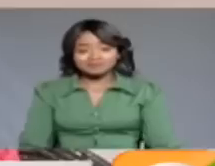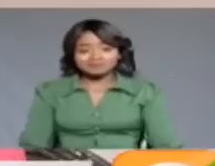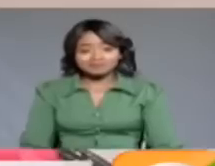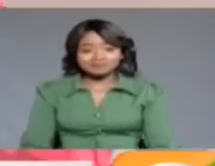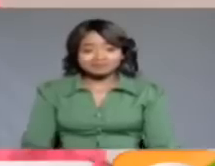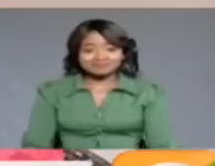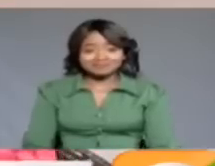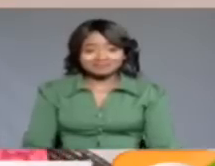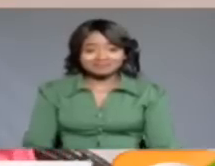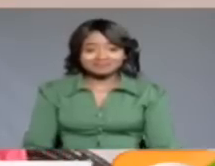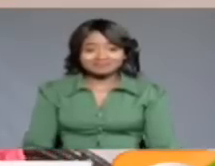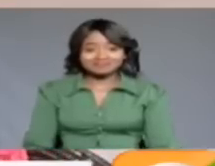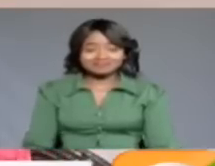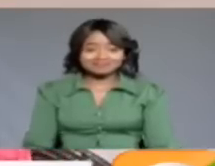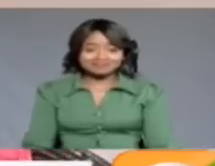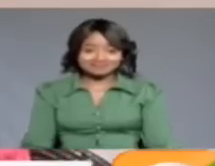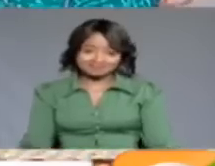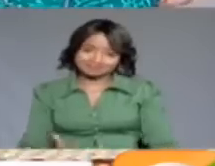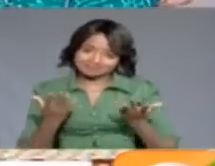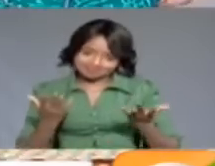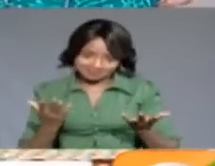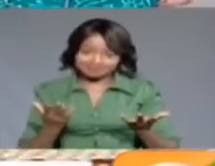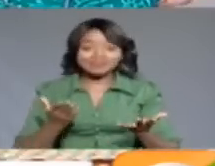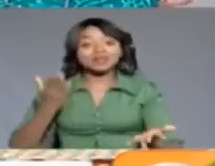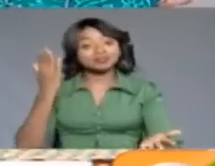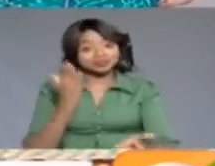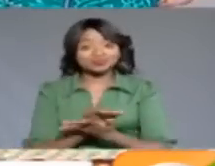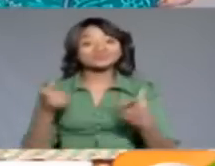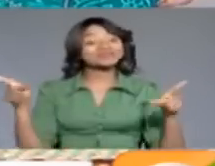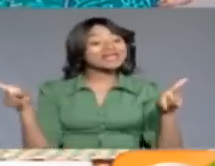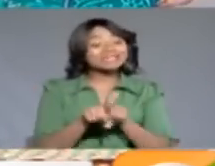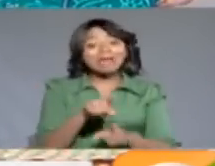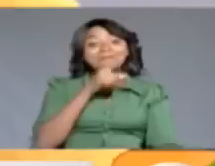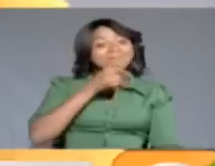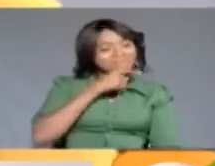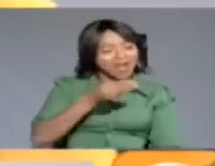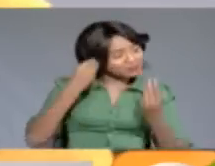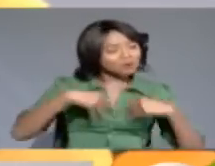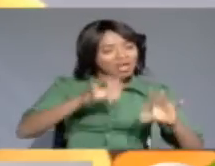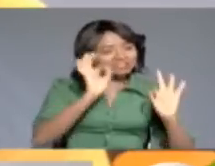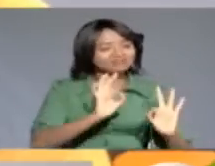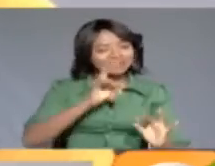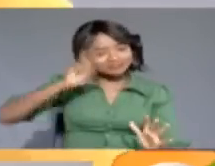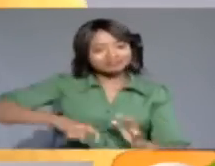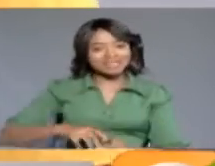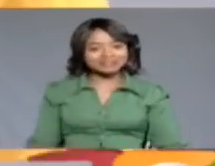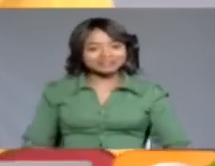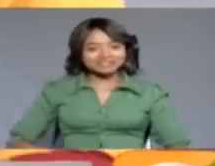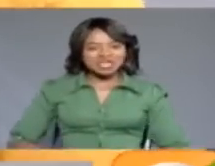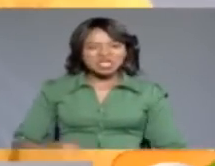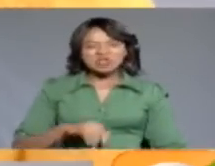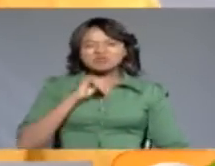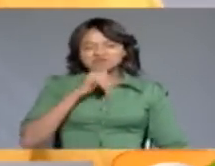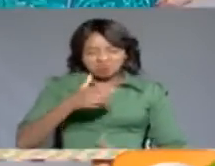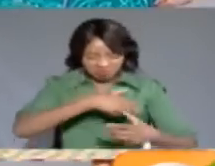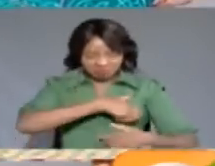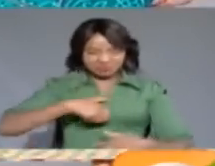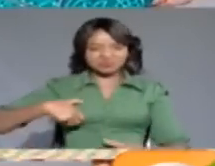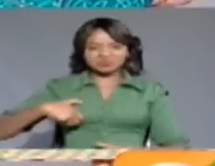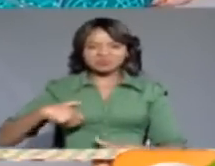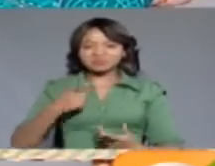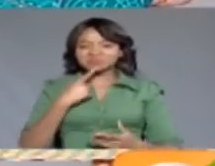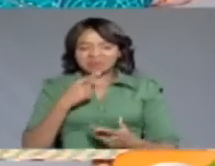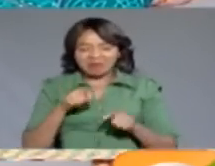Yeye anavaa promotions. Kala mwanamume pia anapaswa kuwa amependeza. Sasa tumevaa kikoi kilicho chanika. Sasa ndio Jamila nikwambie kitu